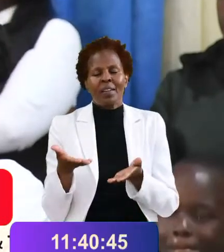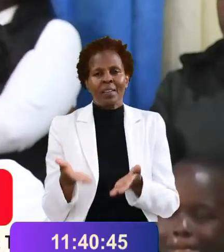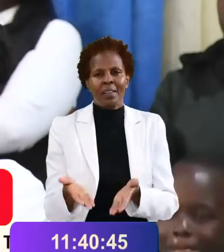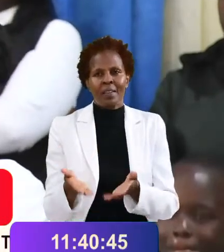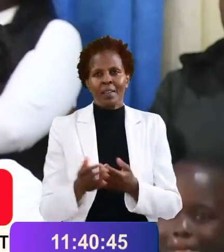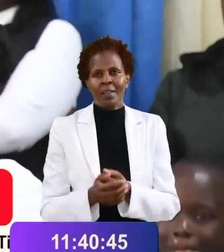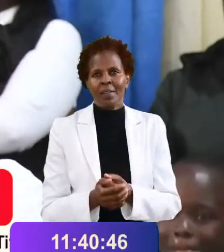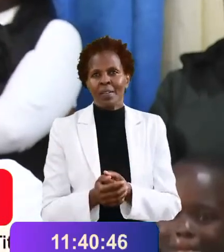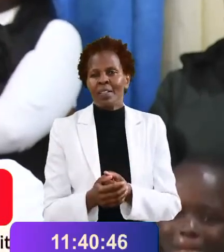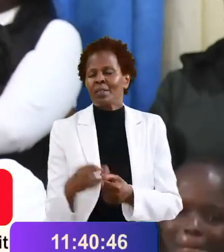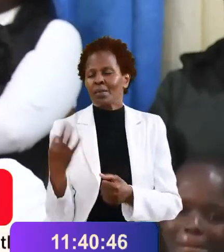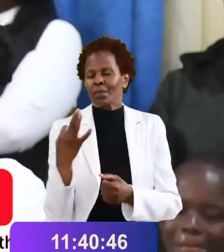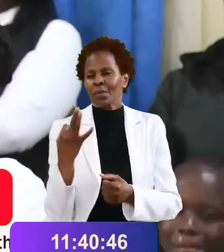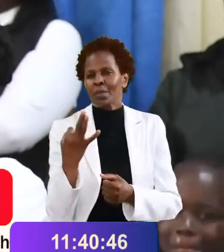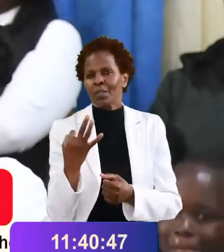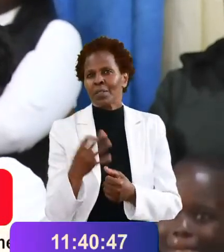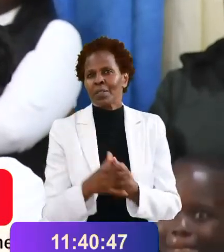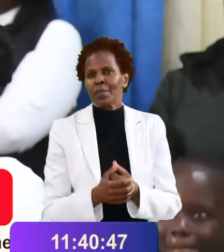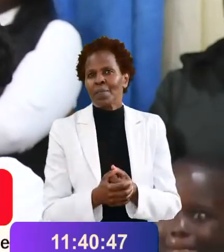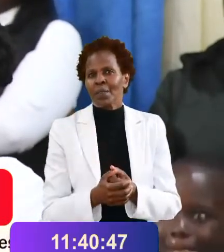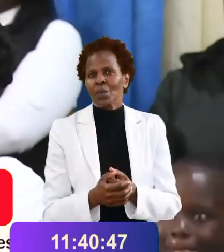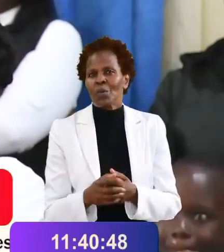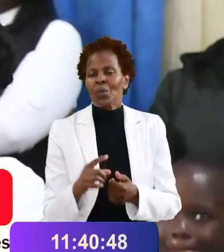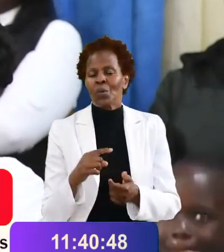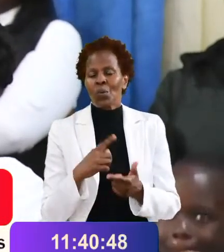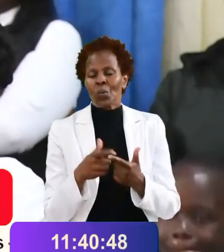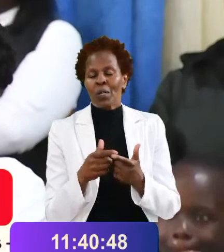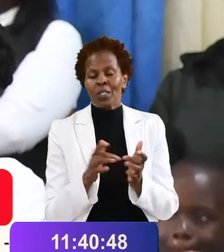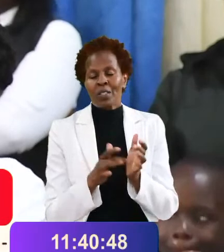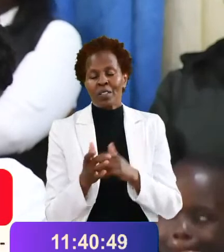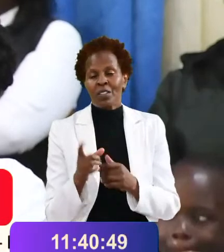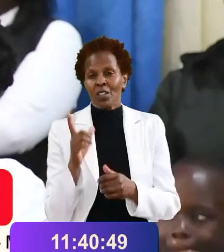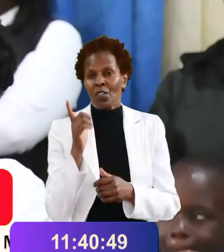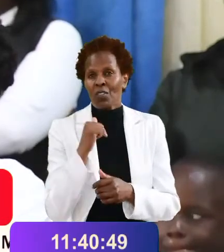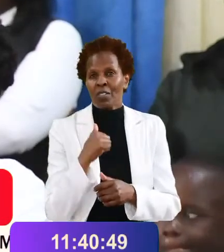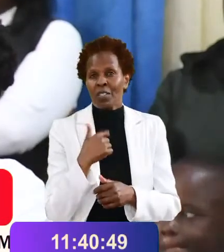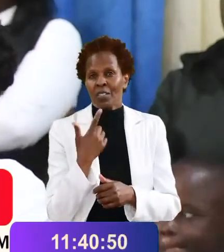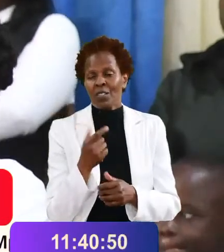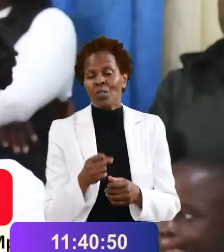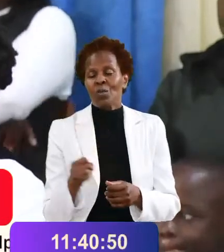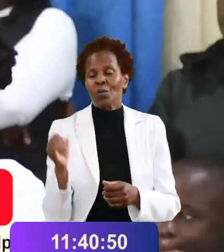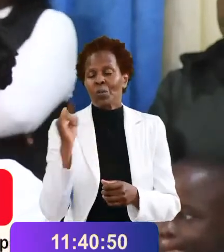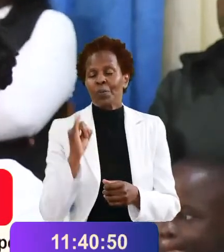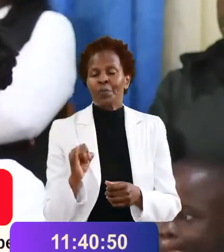Simeoni na kuhubiri. Alipomaliza, alimwambia Simeoni